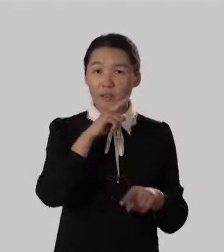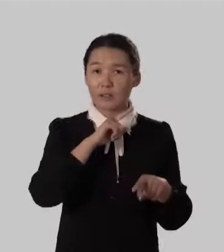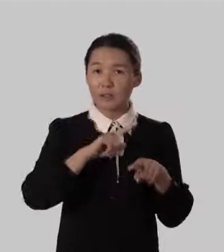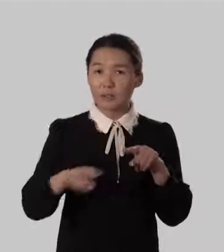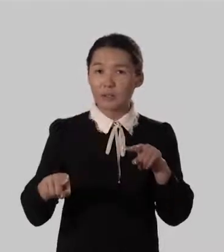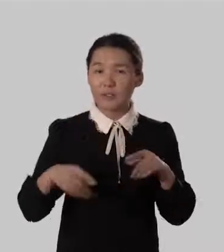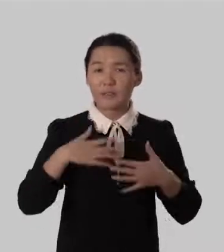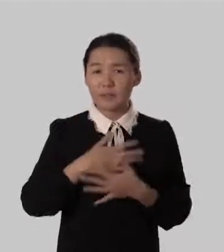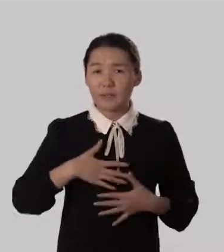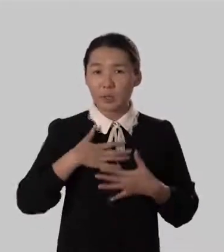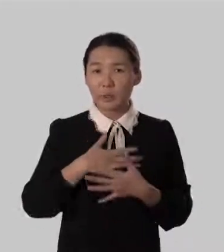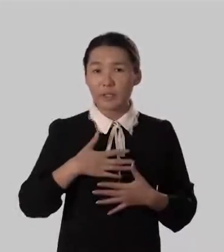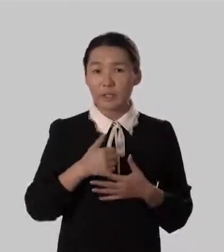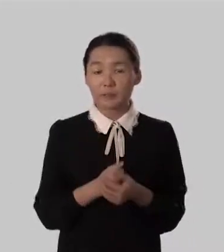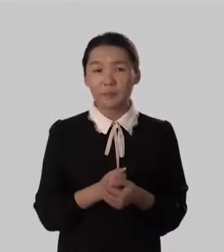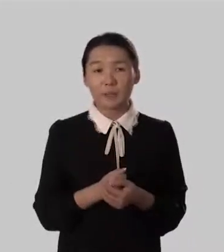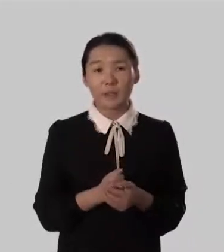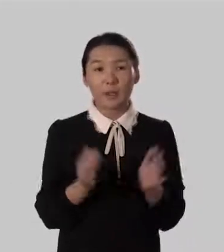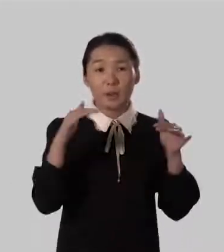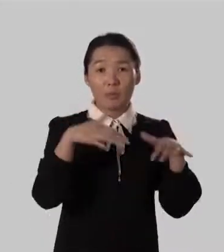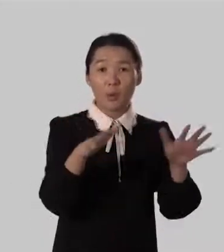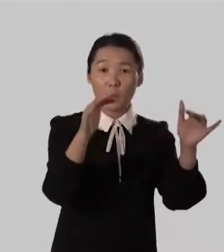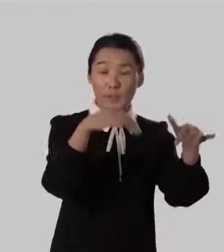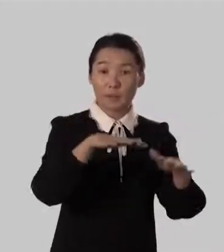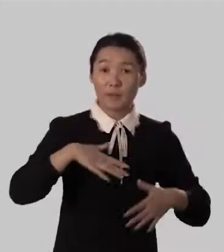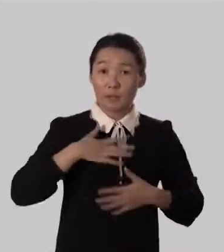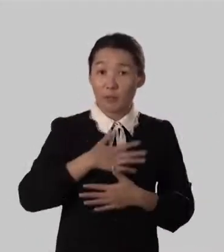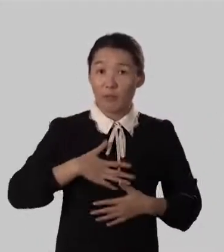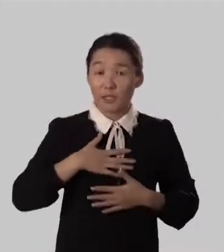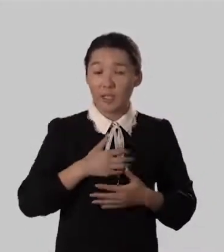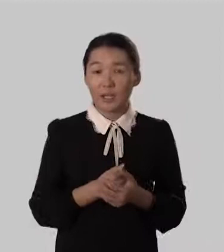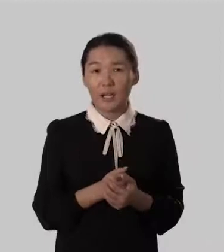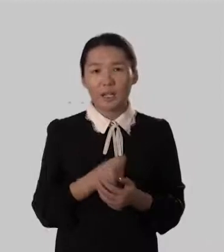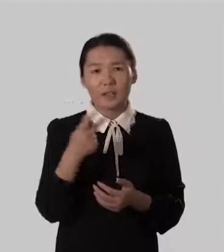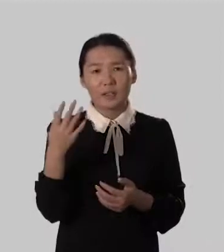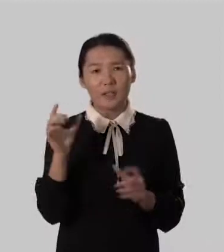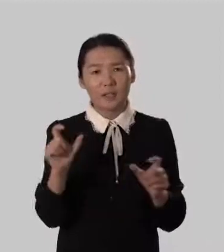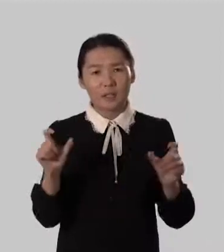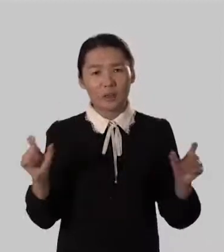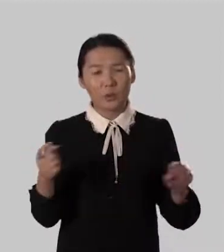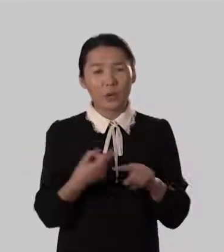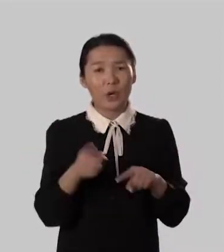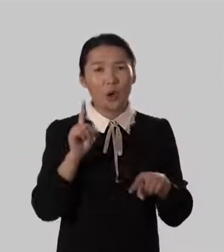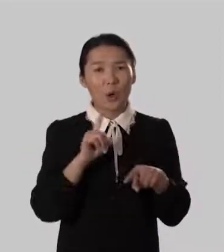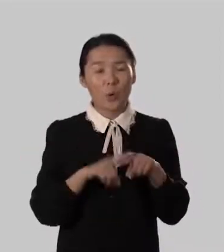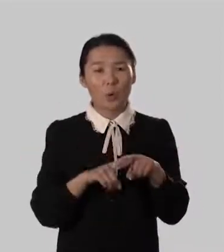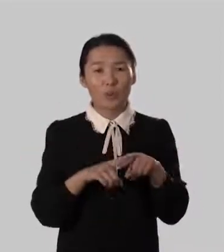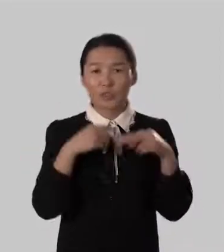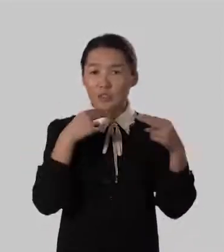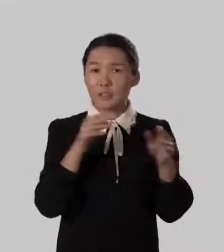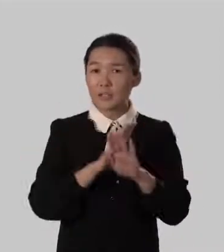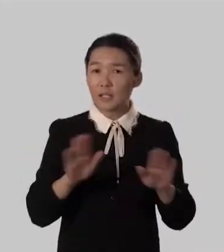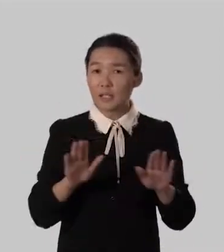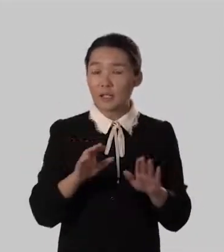говорила быстро и взволнована море взволнована некоторые люди очень рассеяны